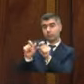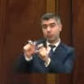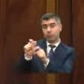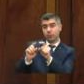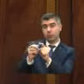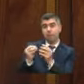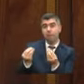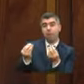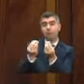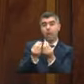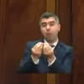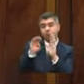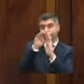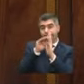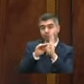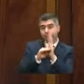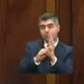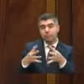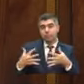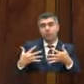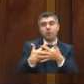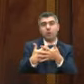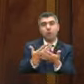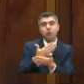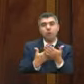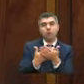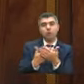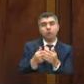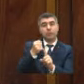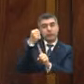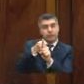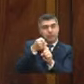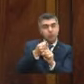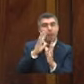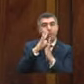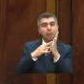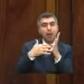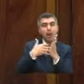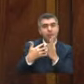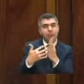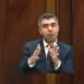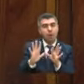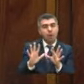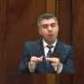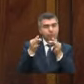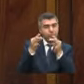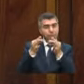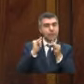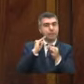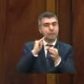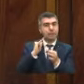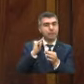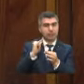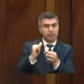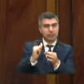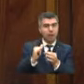الحكومي تسهر على حسن تنفيذ المخطط التنفيذي لهذا البرنامج وضمان الالتقائية في تنزيله